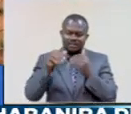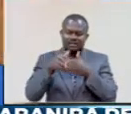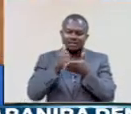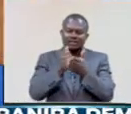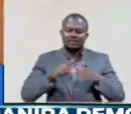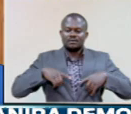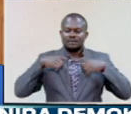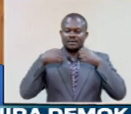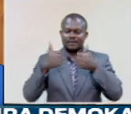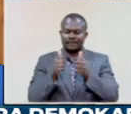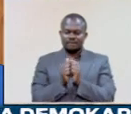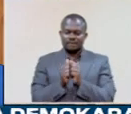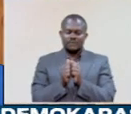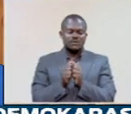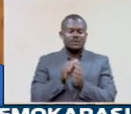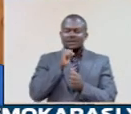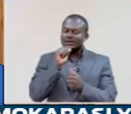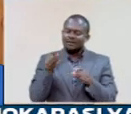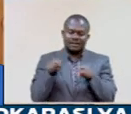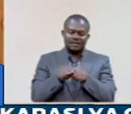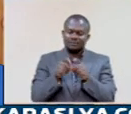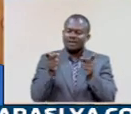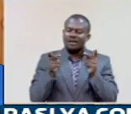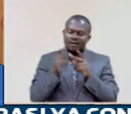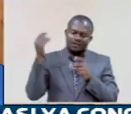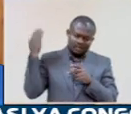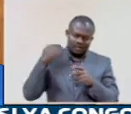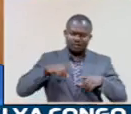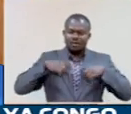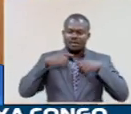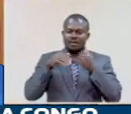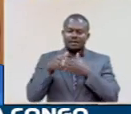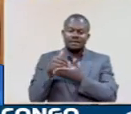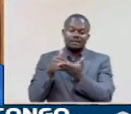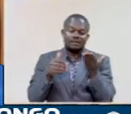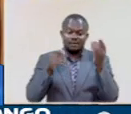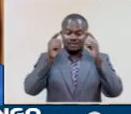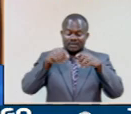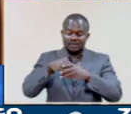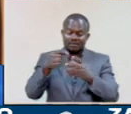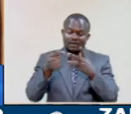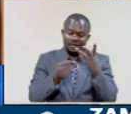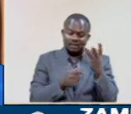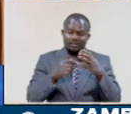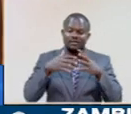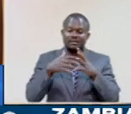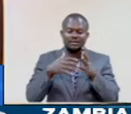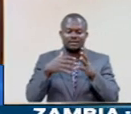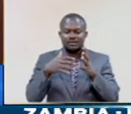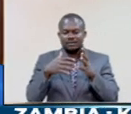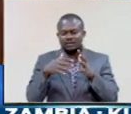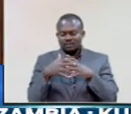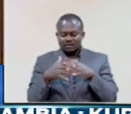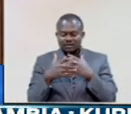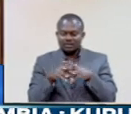kwibeshaho ntago imeze nk'aho ahantu twari turi uteye nk'aho nk'akantu k'imashini ubonye ubufasha bushobora kukagura